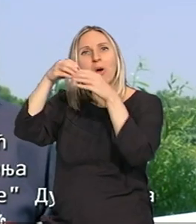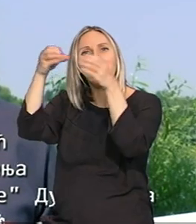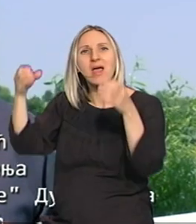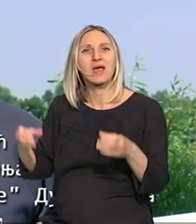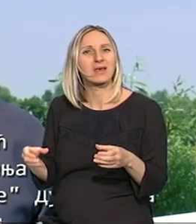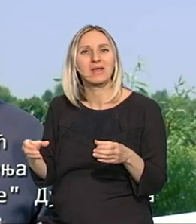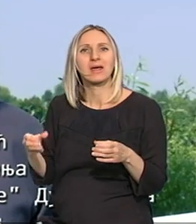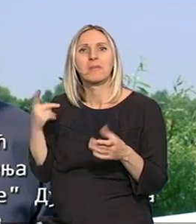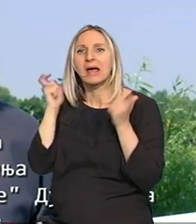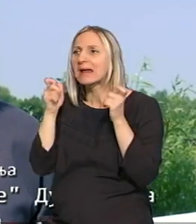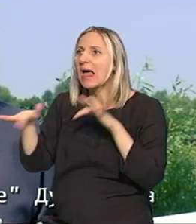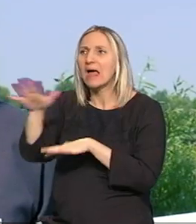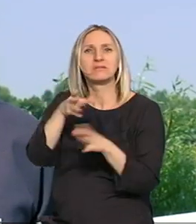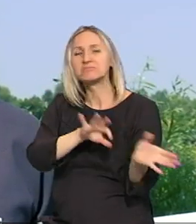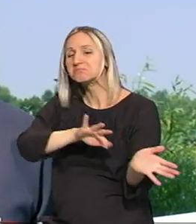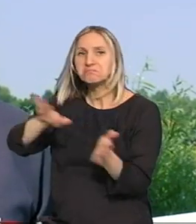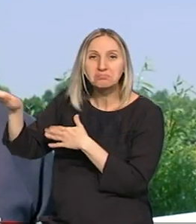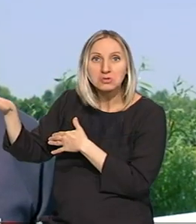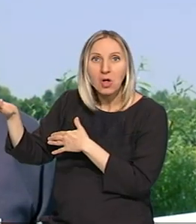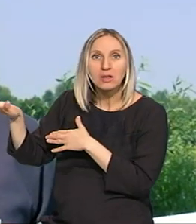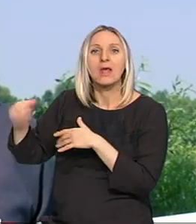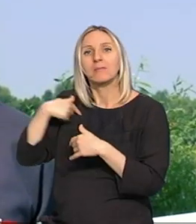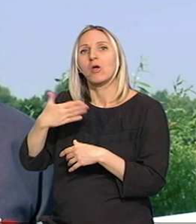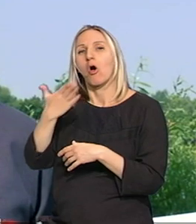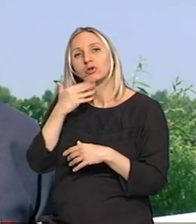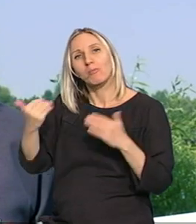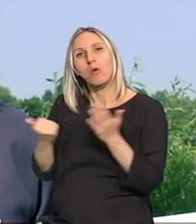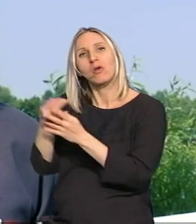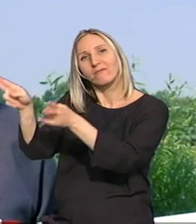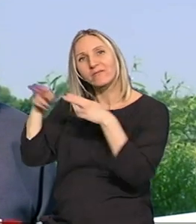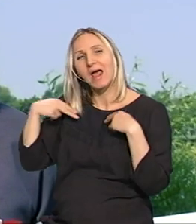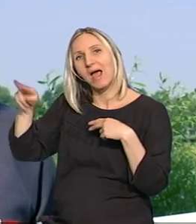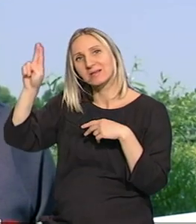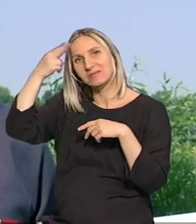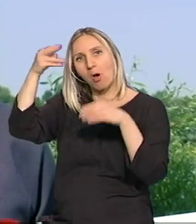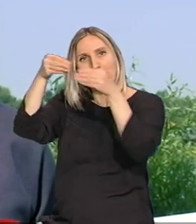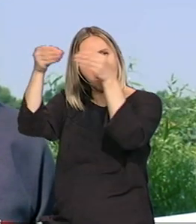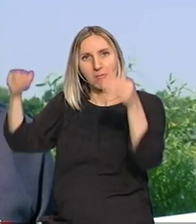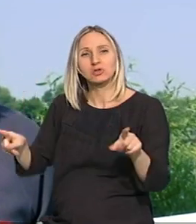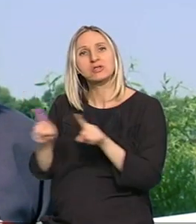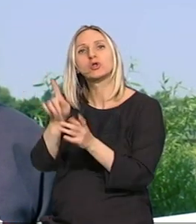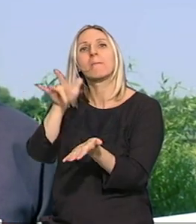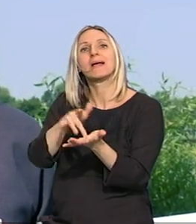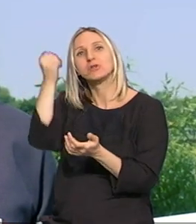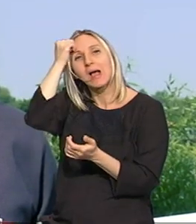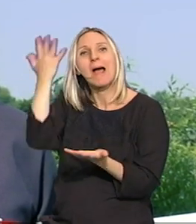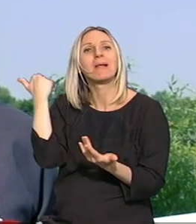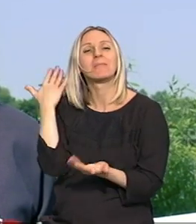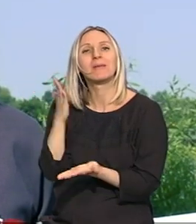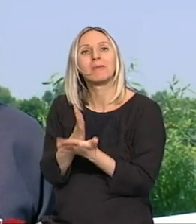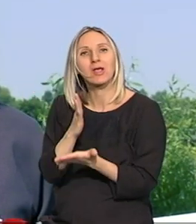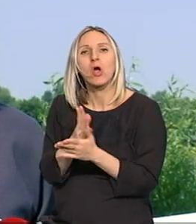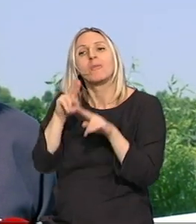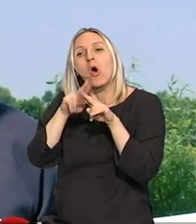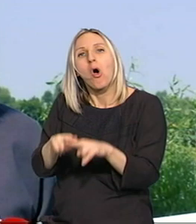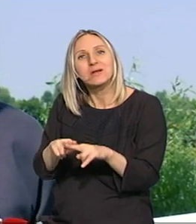samom urbanizacijom sklonjen, tako da smo mi hteli da spomen ploču postavimo na isto to mesto da bi ostao neki